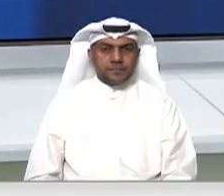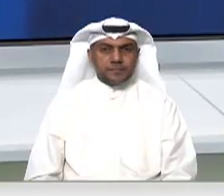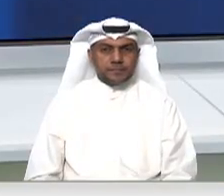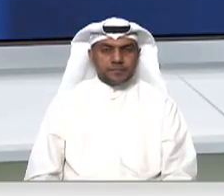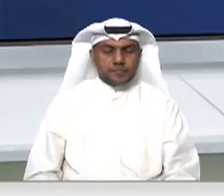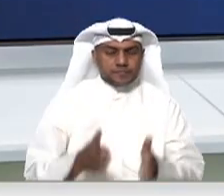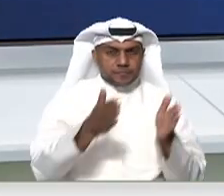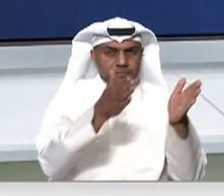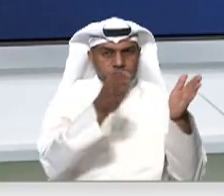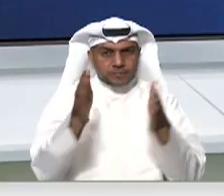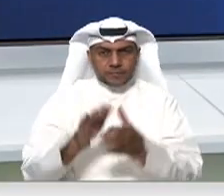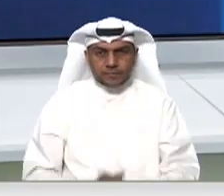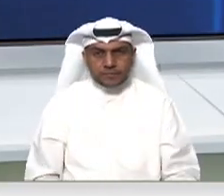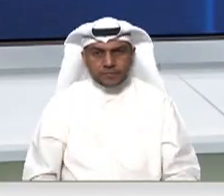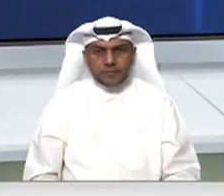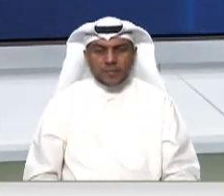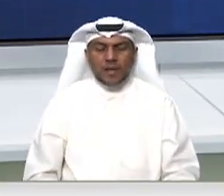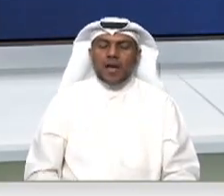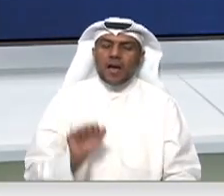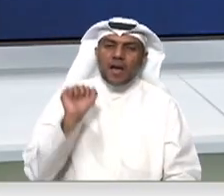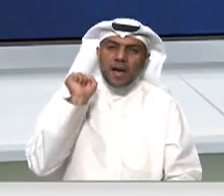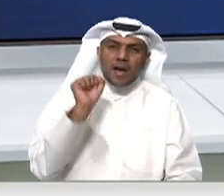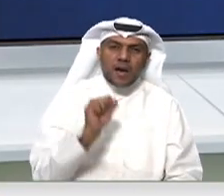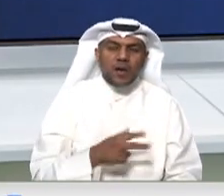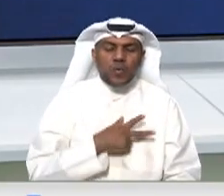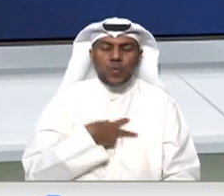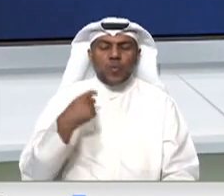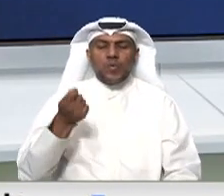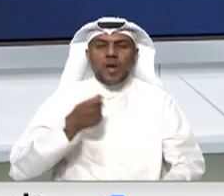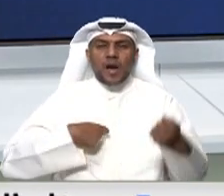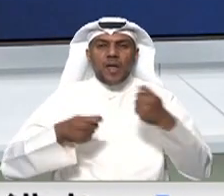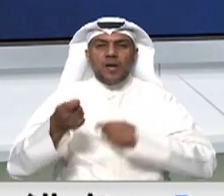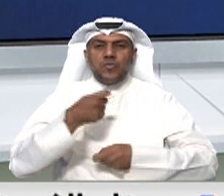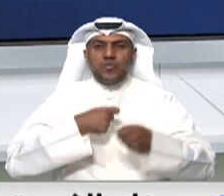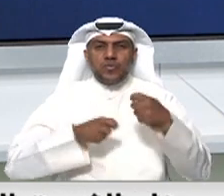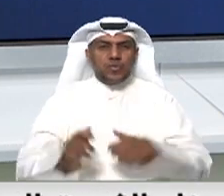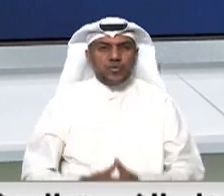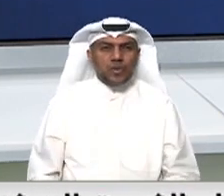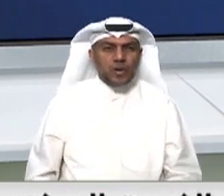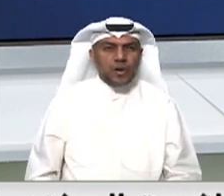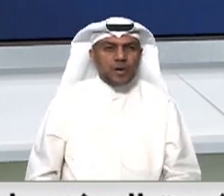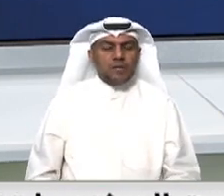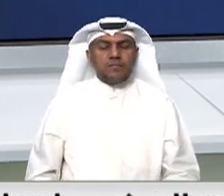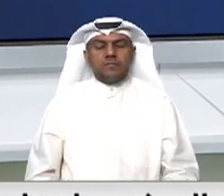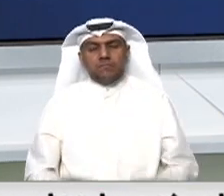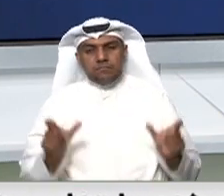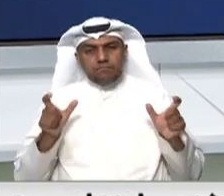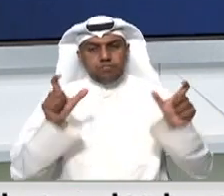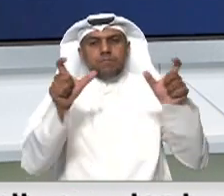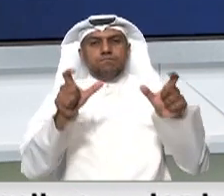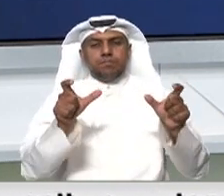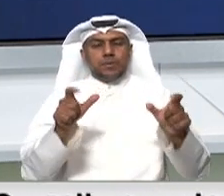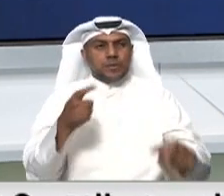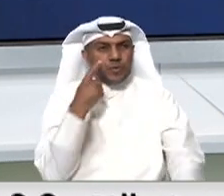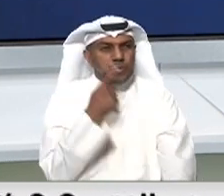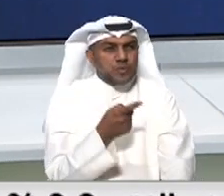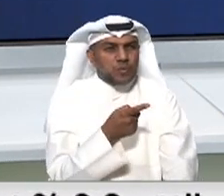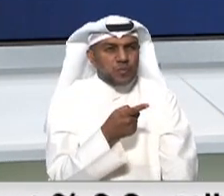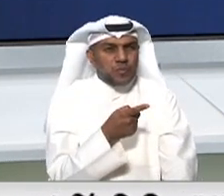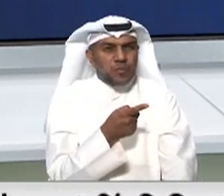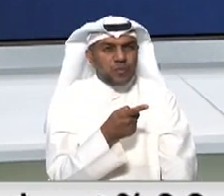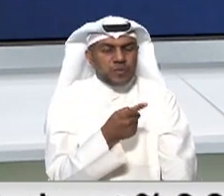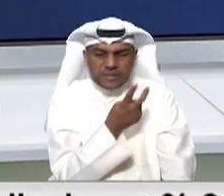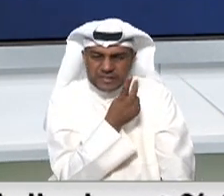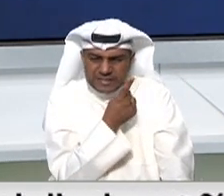اغلقت الفرق الرقابيه التابعه لوزاره التجاره والصناعه مخزنا يحتوي على الالاف من المواد الاستهلاكيه